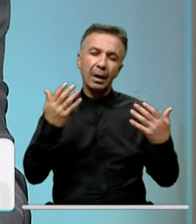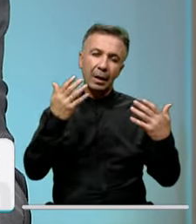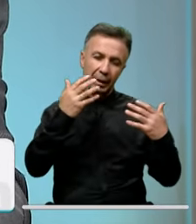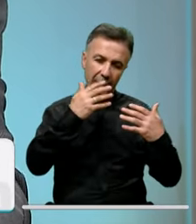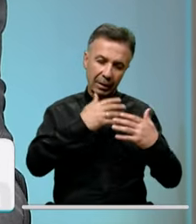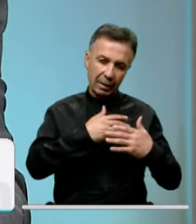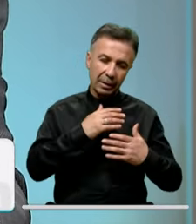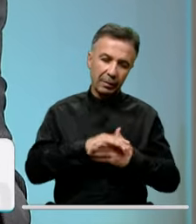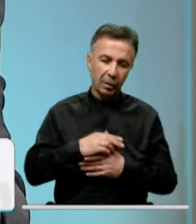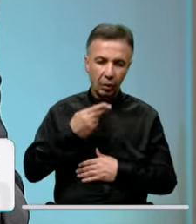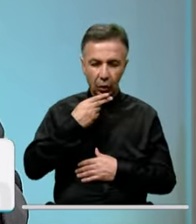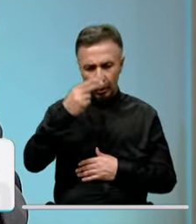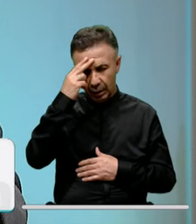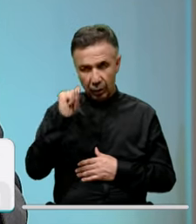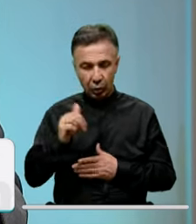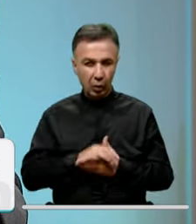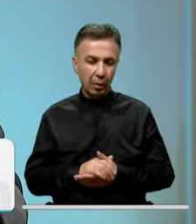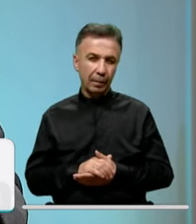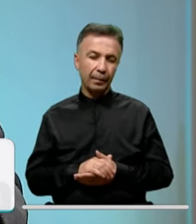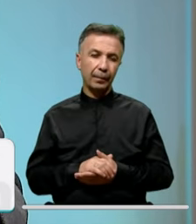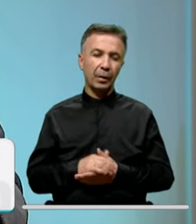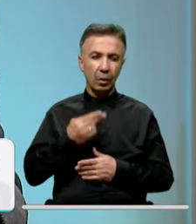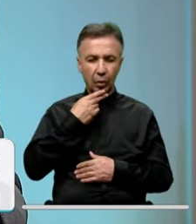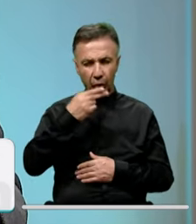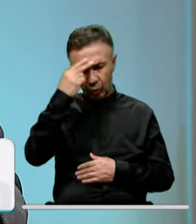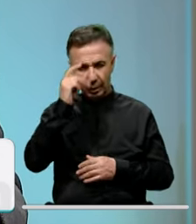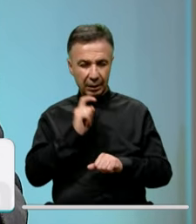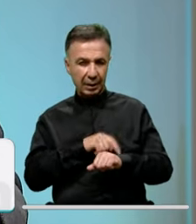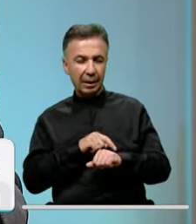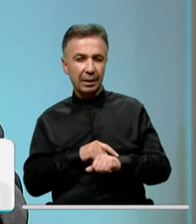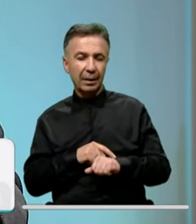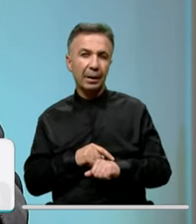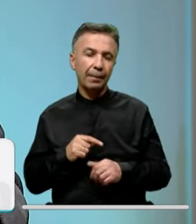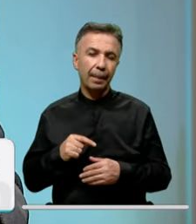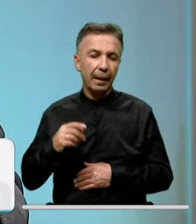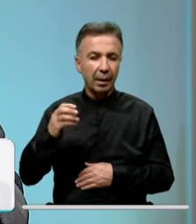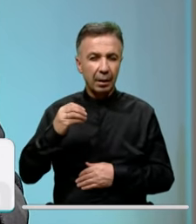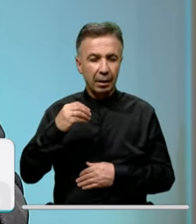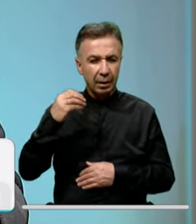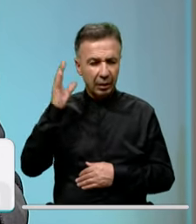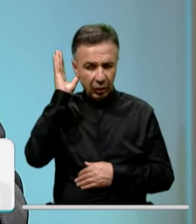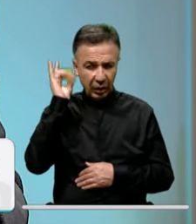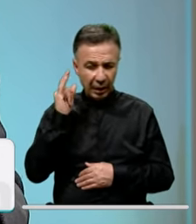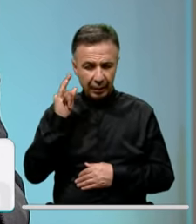ya da Cuma günü, olabilirse Cuma saatinde, vaaz nasihat camide başlamadan